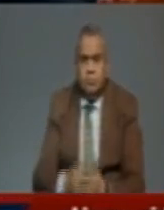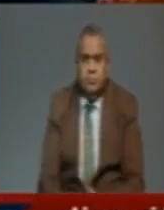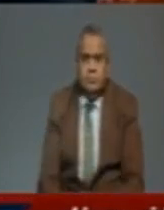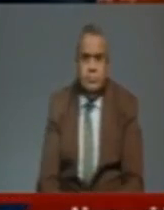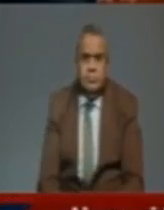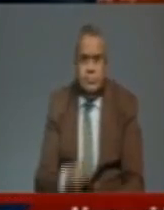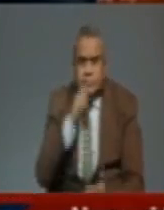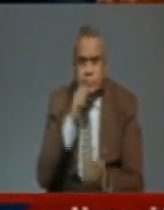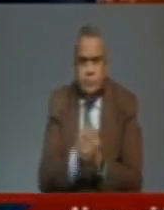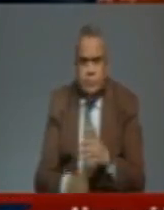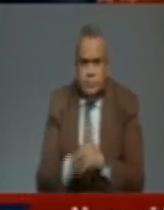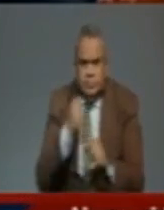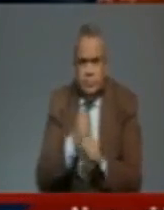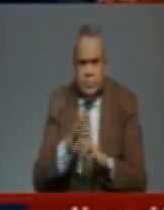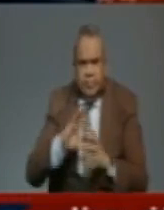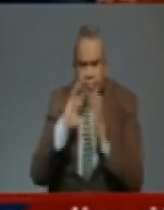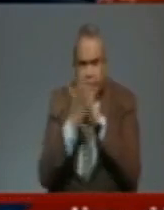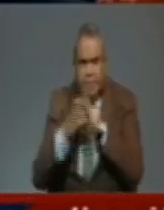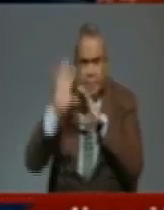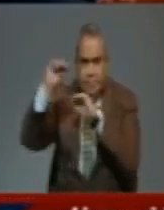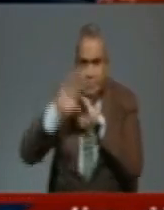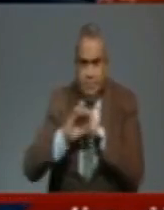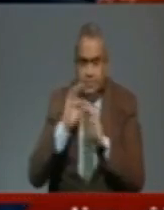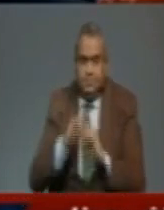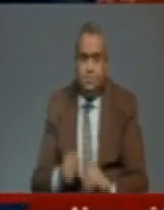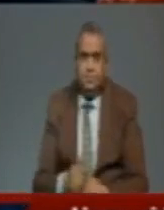افضل انساق ومستويات